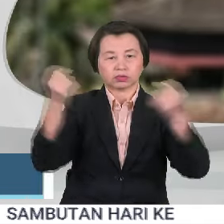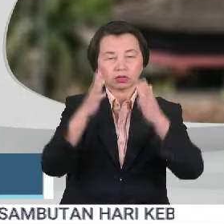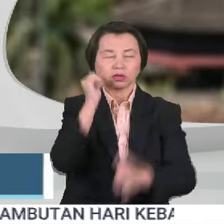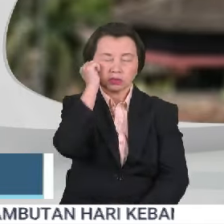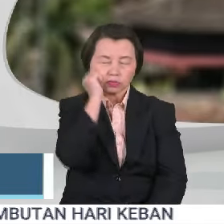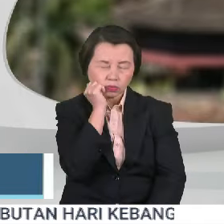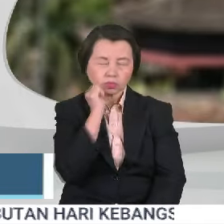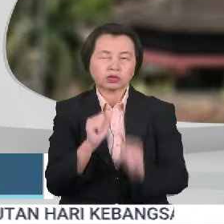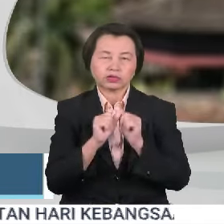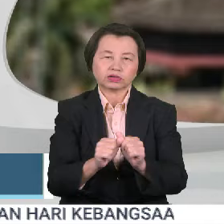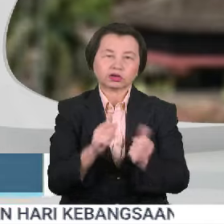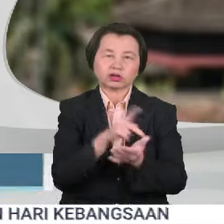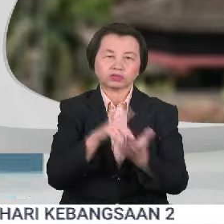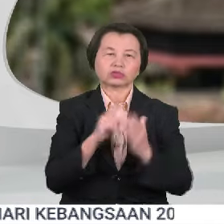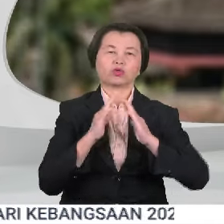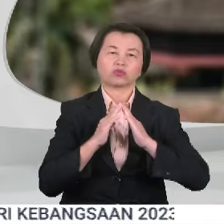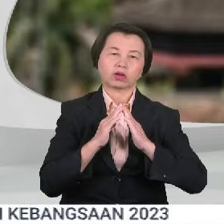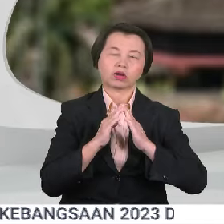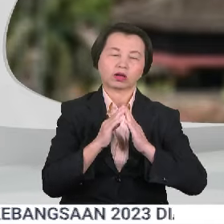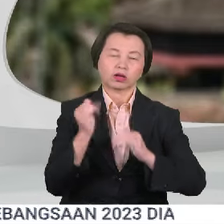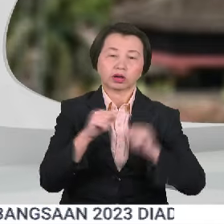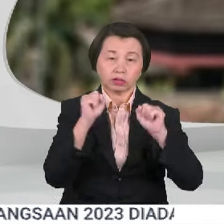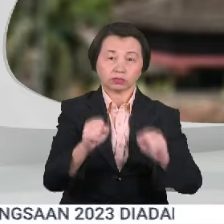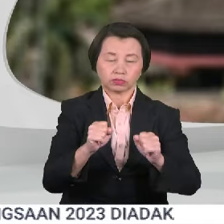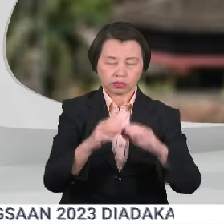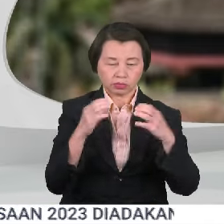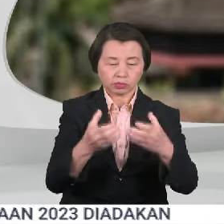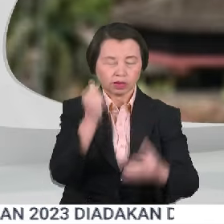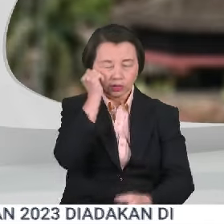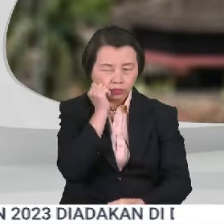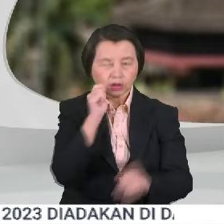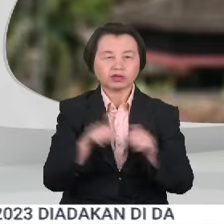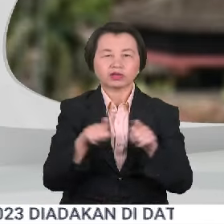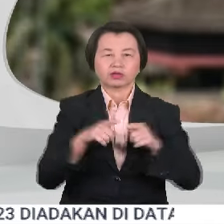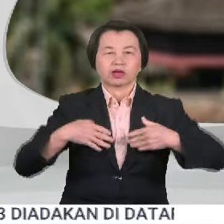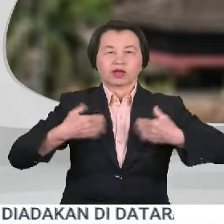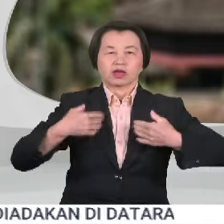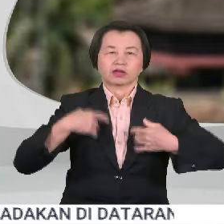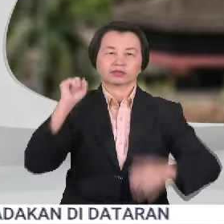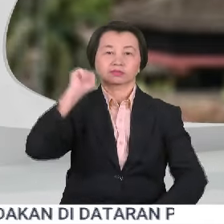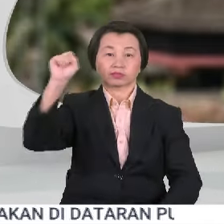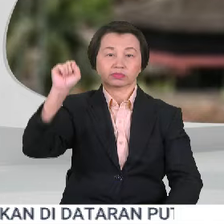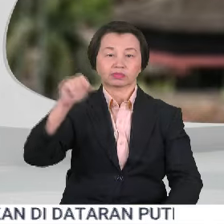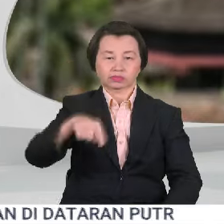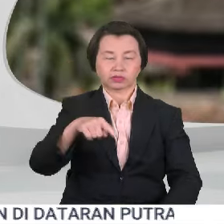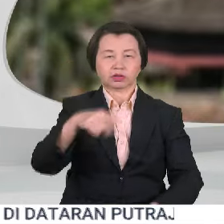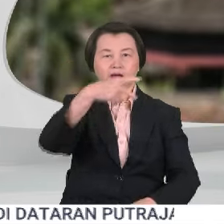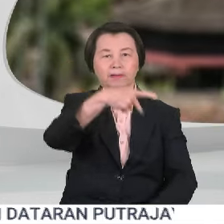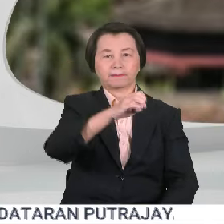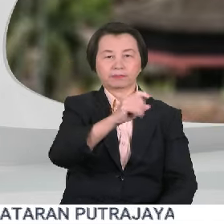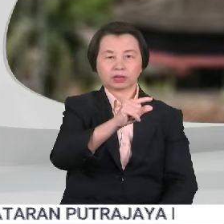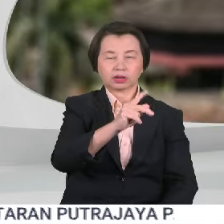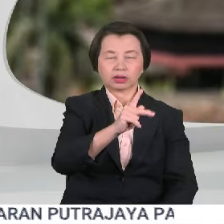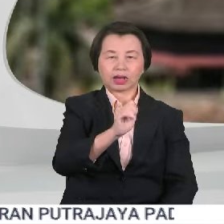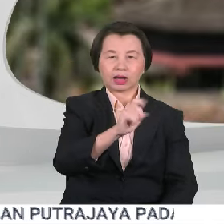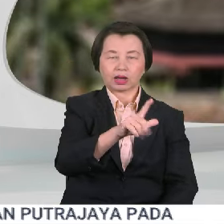warga emas yang tinggal di pusat jagakan sekaligus membolehkan Golongan ini turut memeriahkan sambutan di penggalan cepet